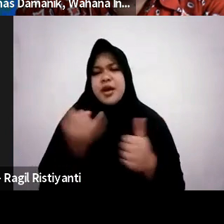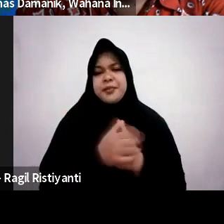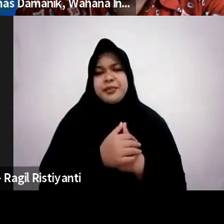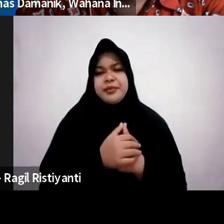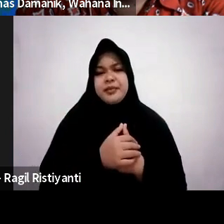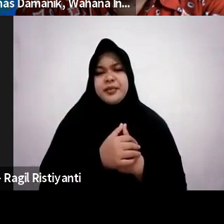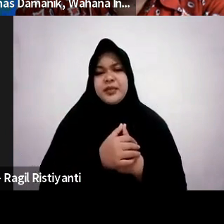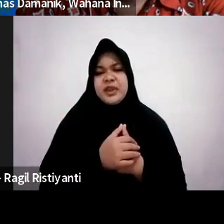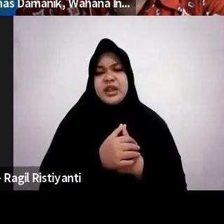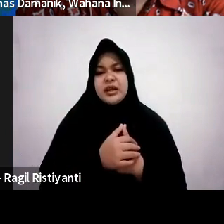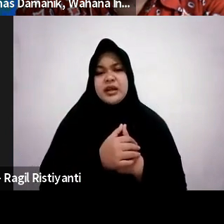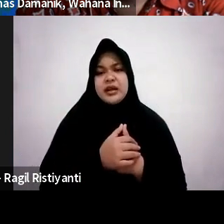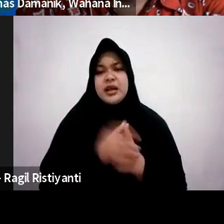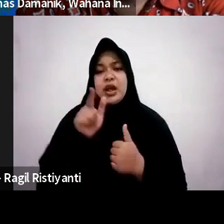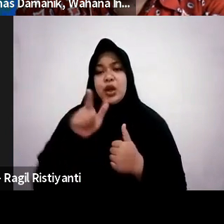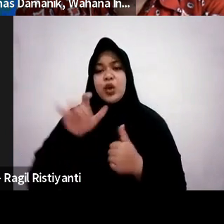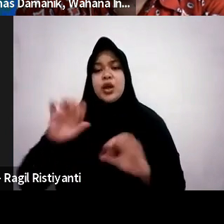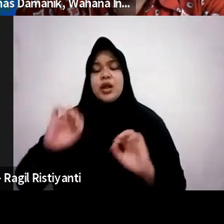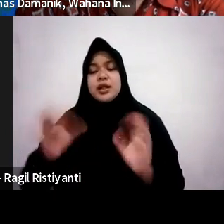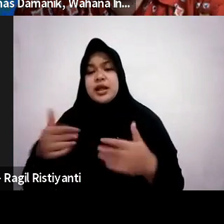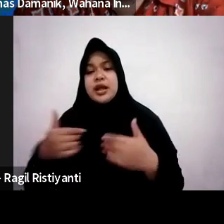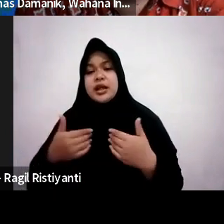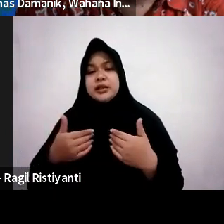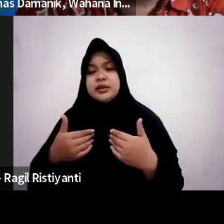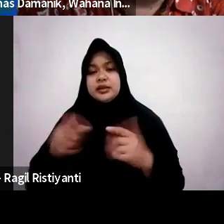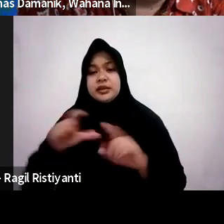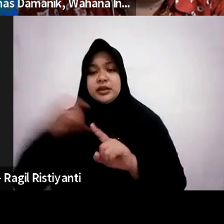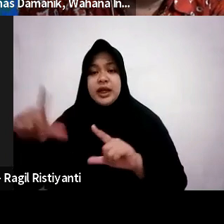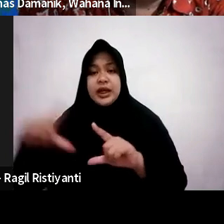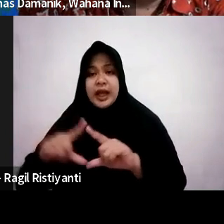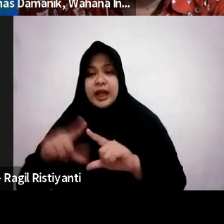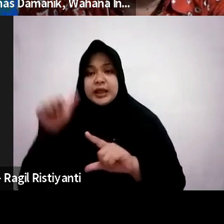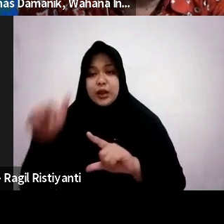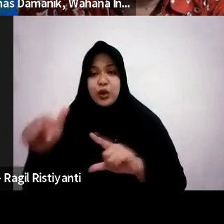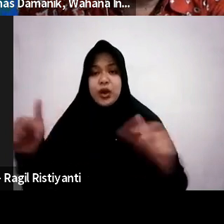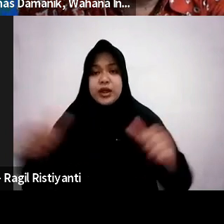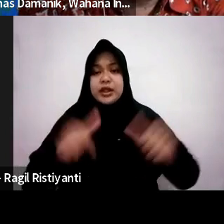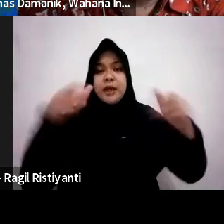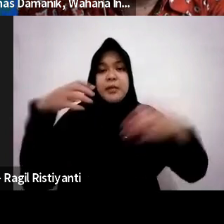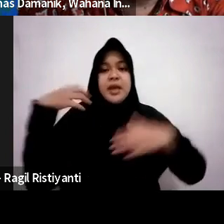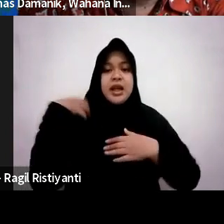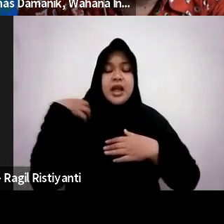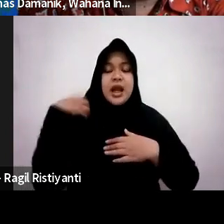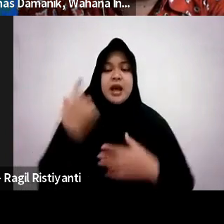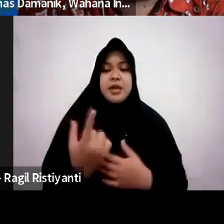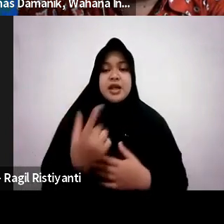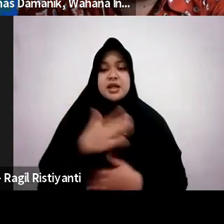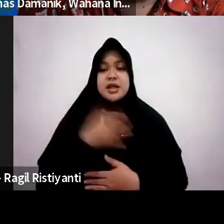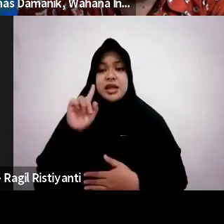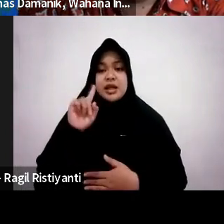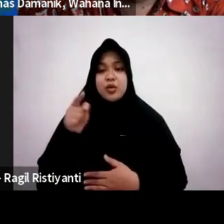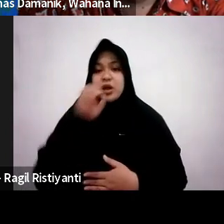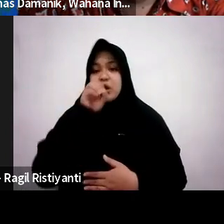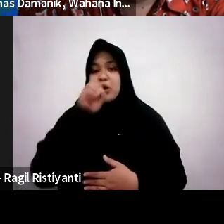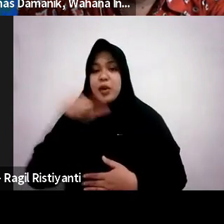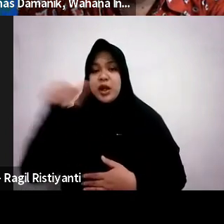berani mengatakan kalau itu yang terjadi dengan atlet sadea adalah di Amerika Karena saya selalu bilang itu di